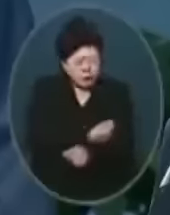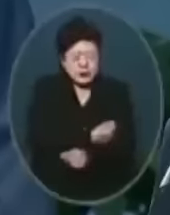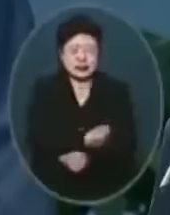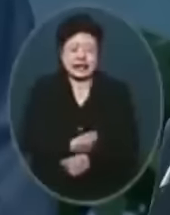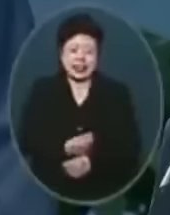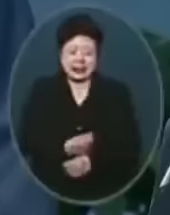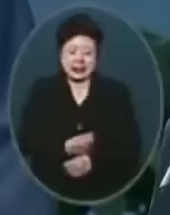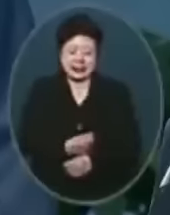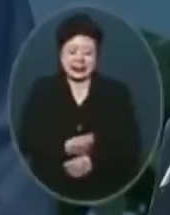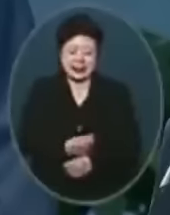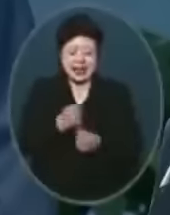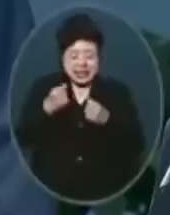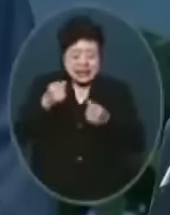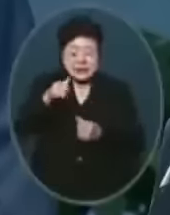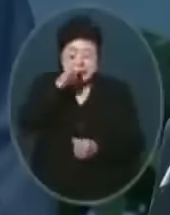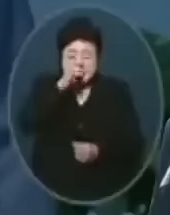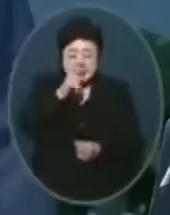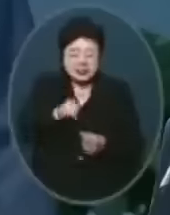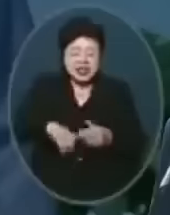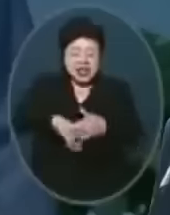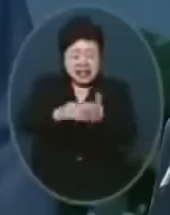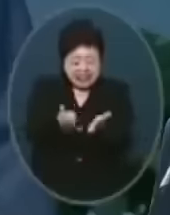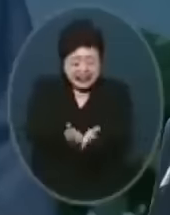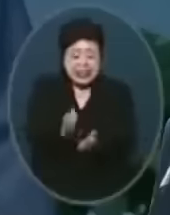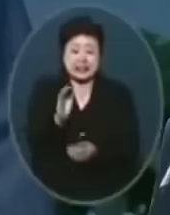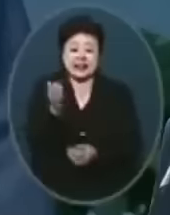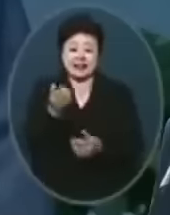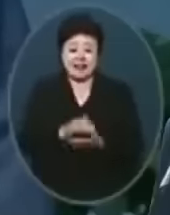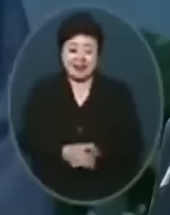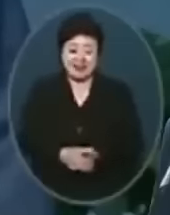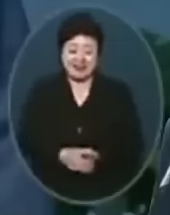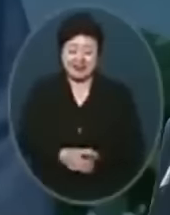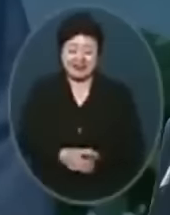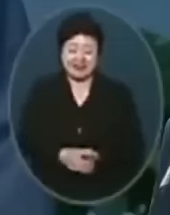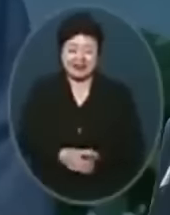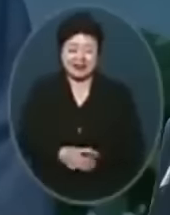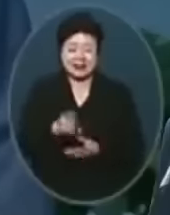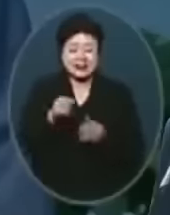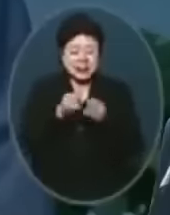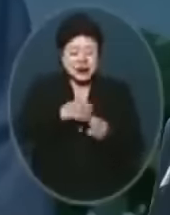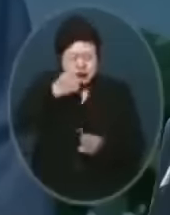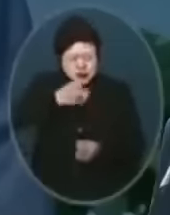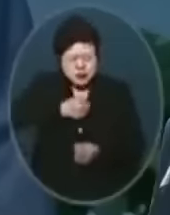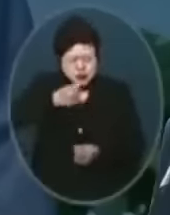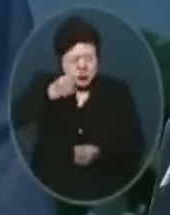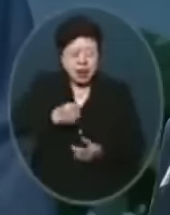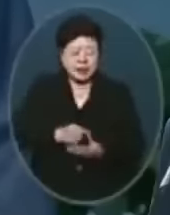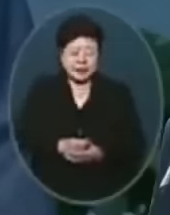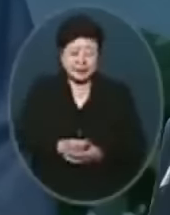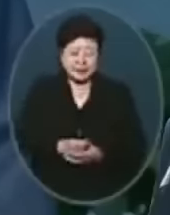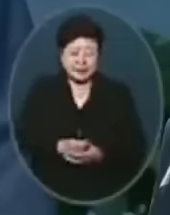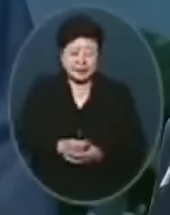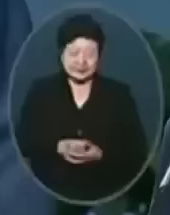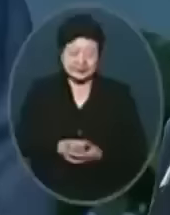엄청나게 힘이 있는 단체가 되는 것입니다. 그 사람들이 꿈을 꾸면